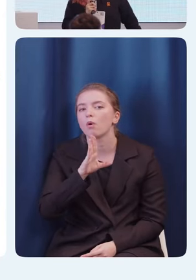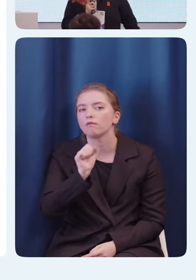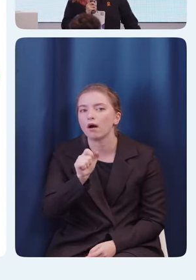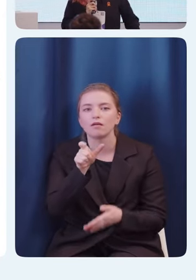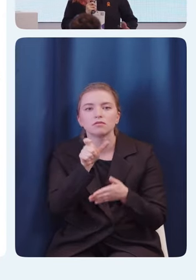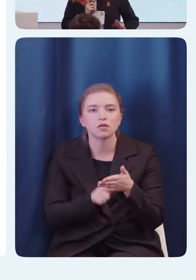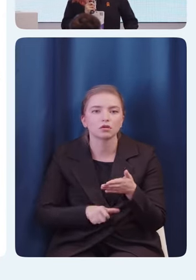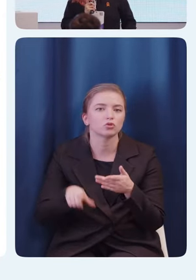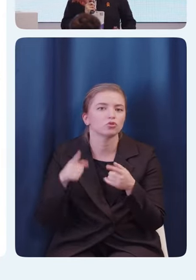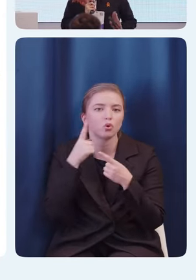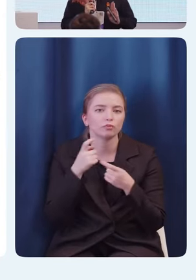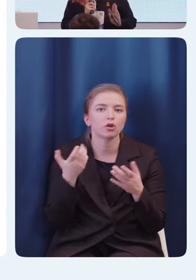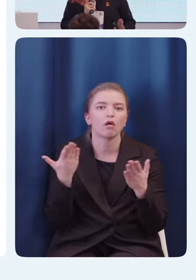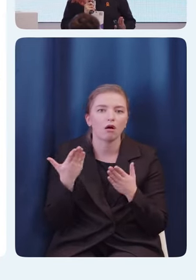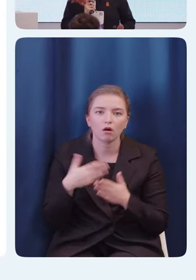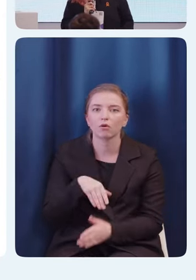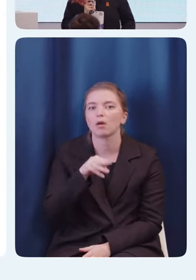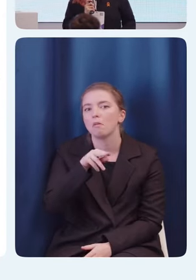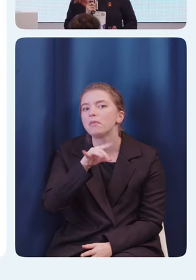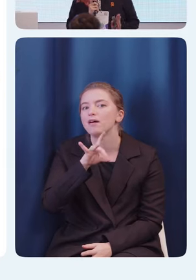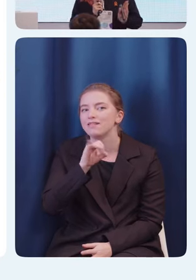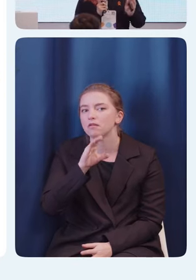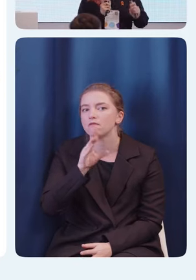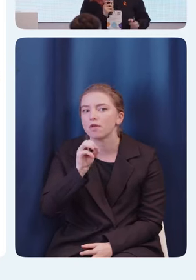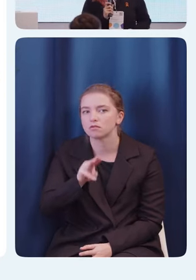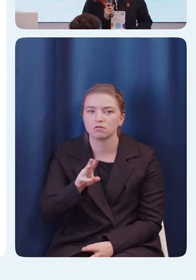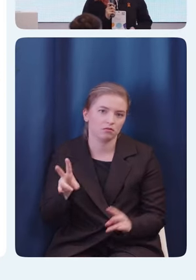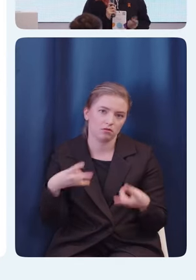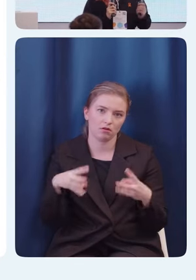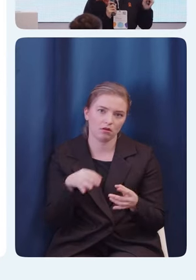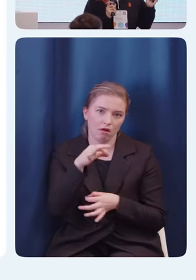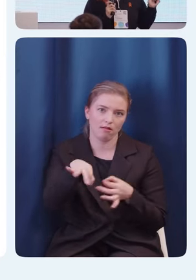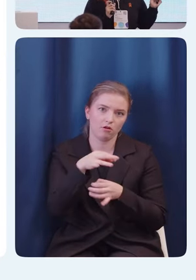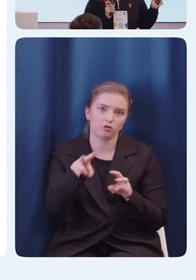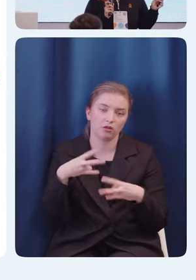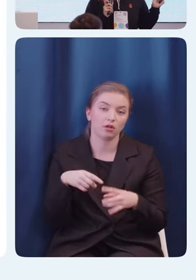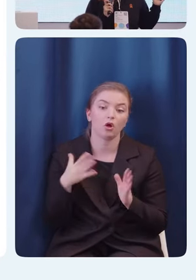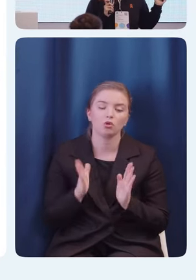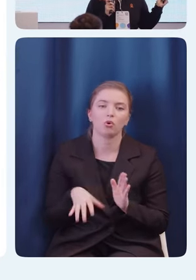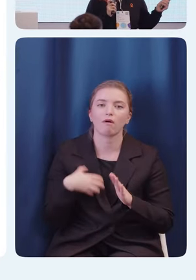подобное. Лучше оставлять только самую важную информацию, чтобы